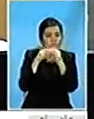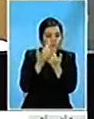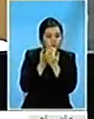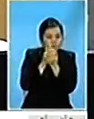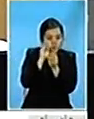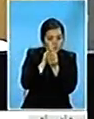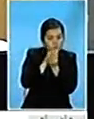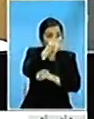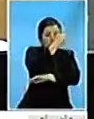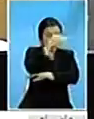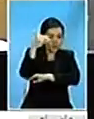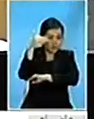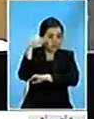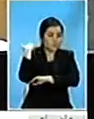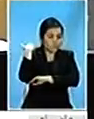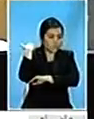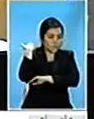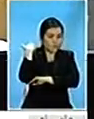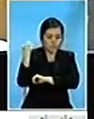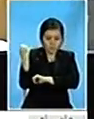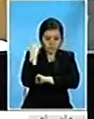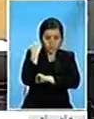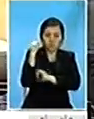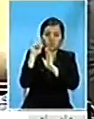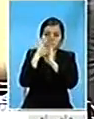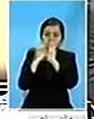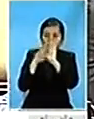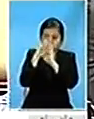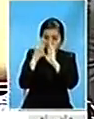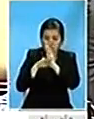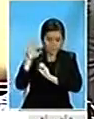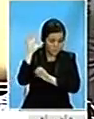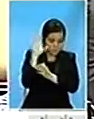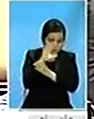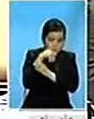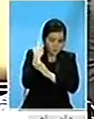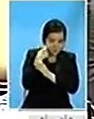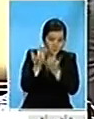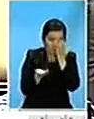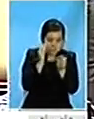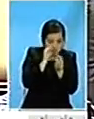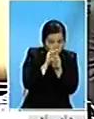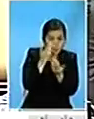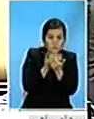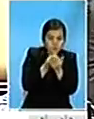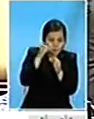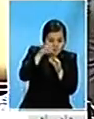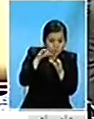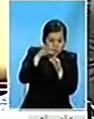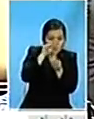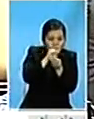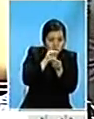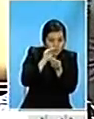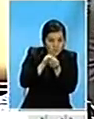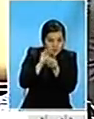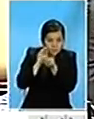ออมแห่งชาตินั้นมีความเข้มงวดนะครับโดยบังคับให้ผู้ออมนั้นเมื่อครบอายุการออมจะต้องใช้สิทธิ์ใน